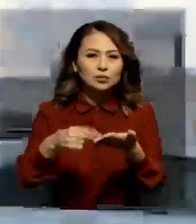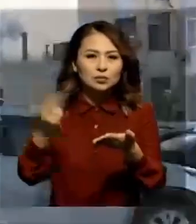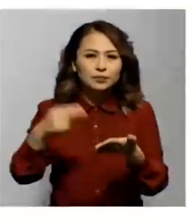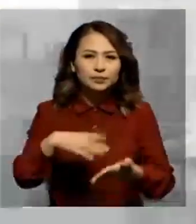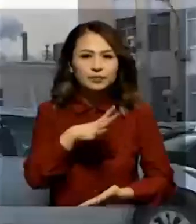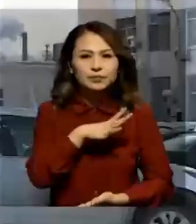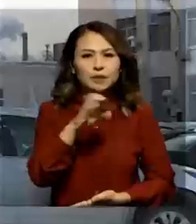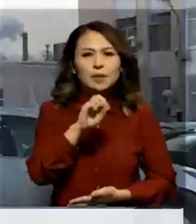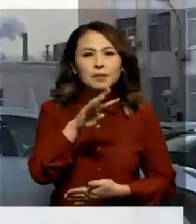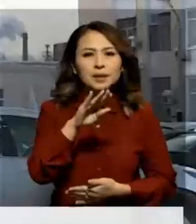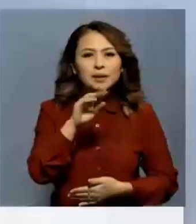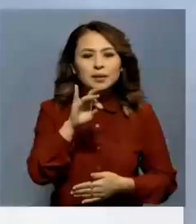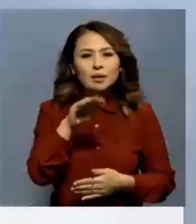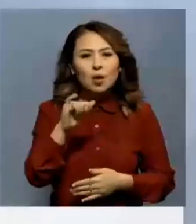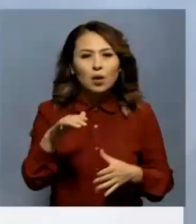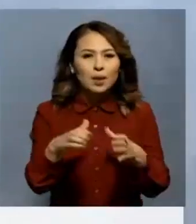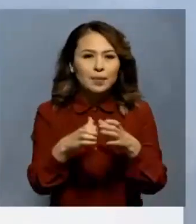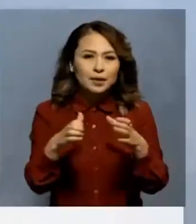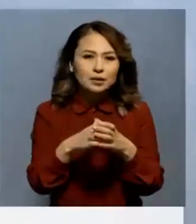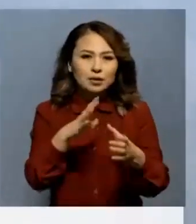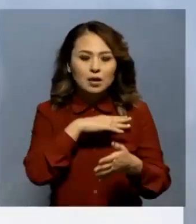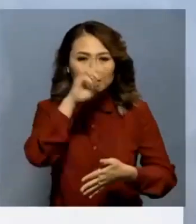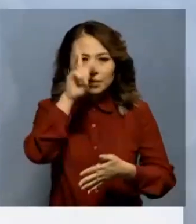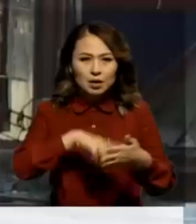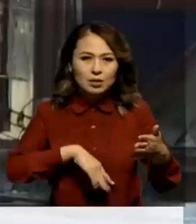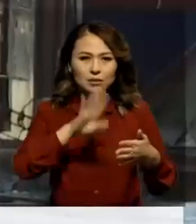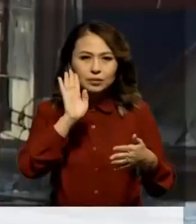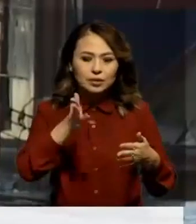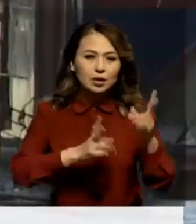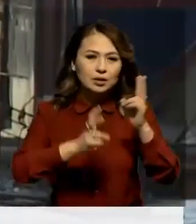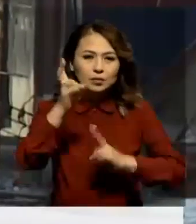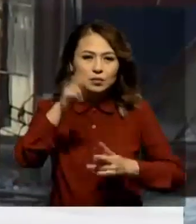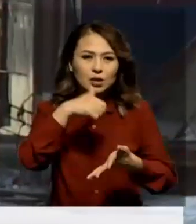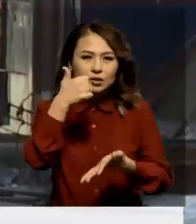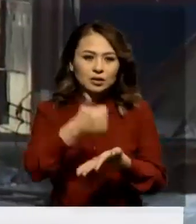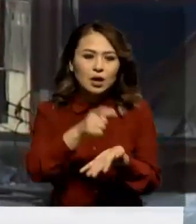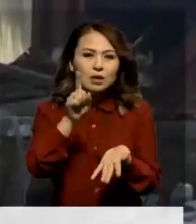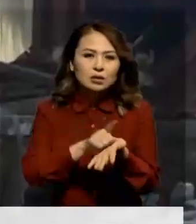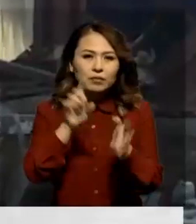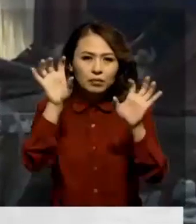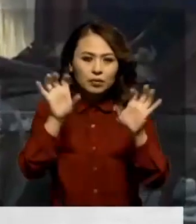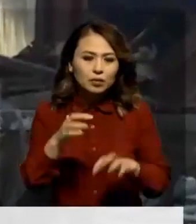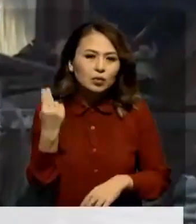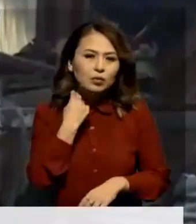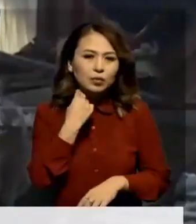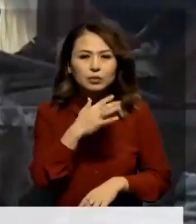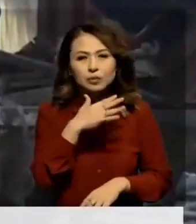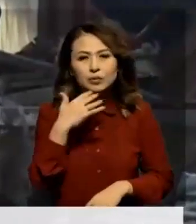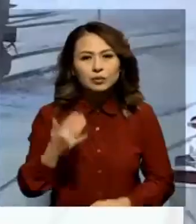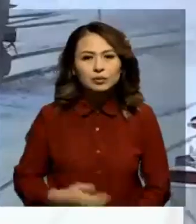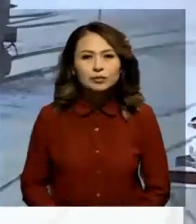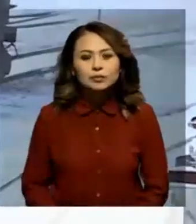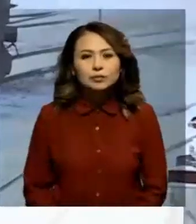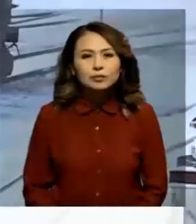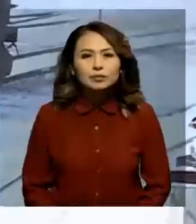qoydı. ArcelorMittal Temirtau kompaniyası qomaqta aypul arqalı kasiborun başçılığı salıq zaŋın belçeden basqan.